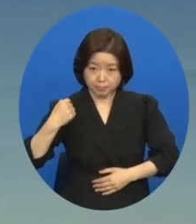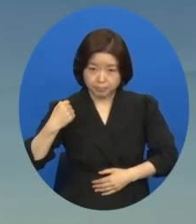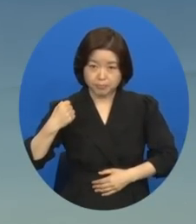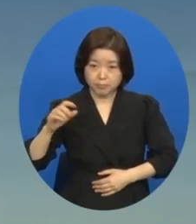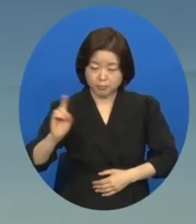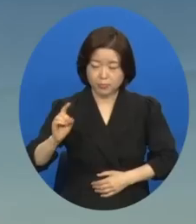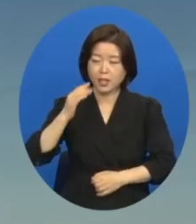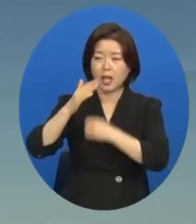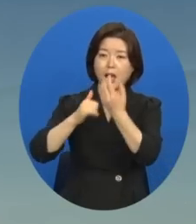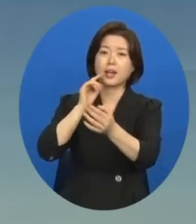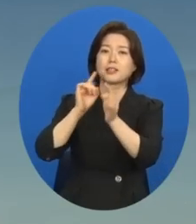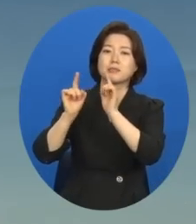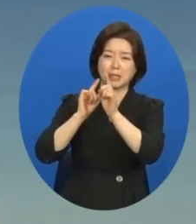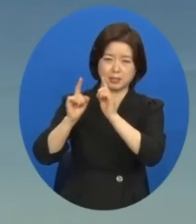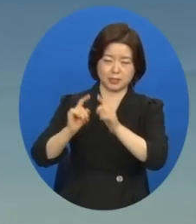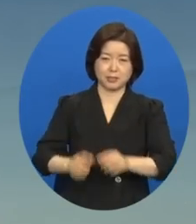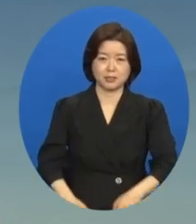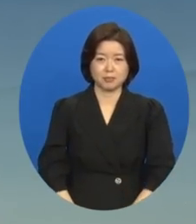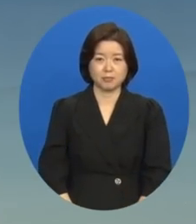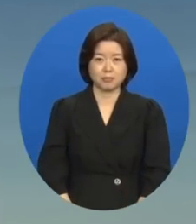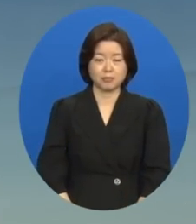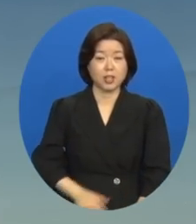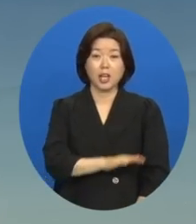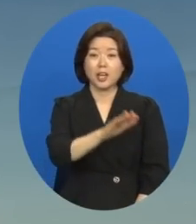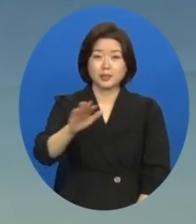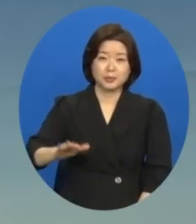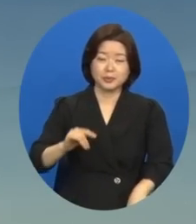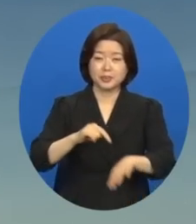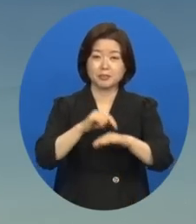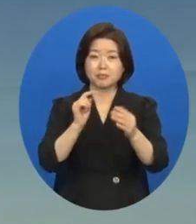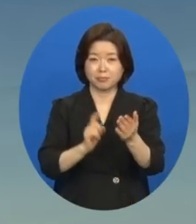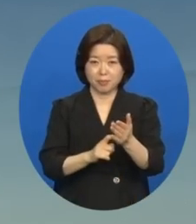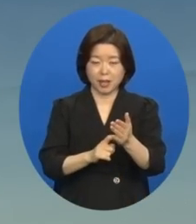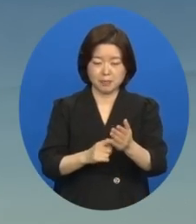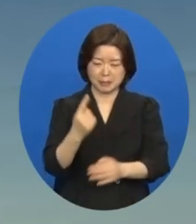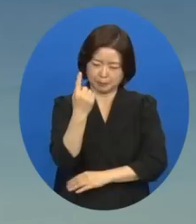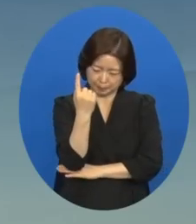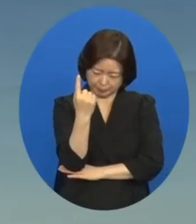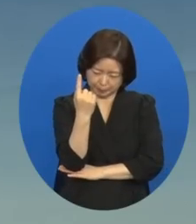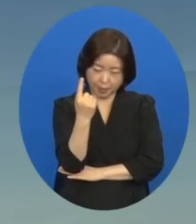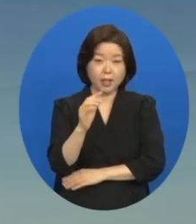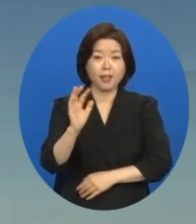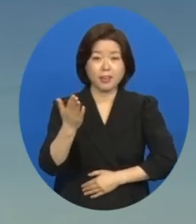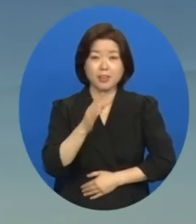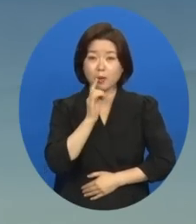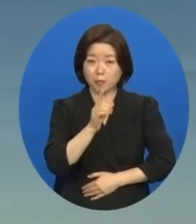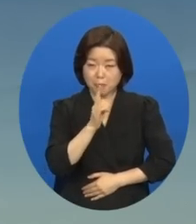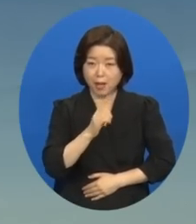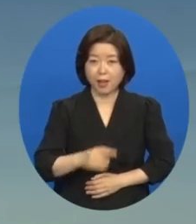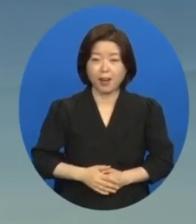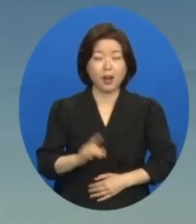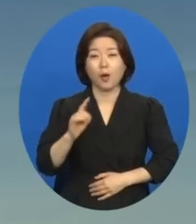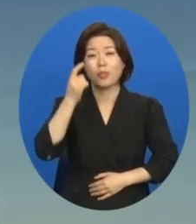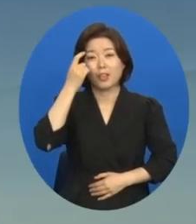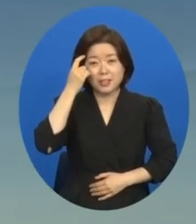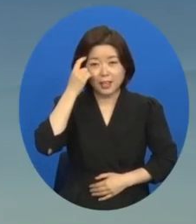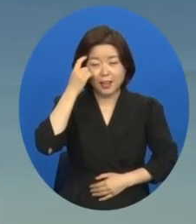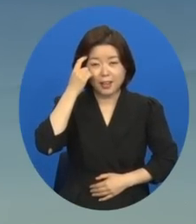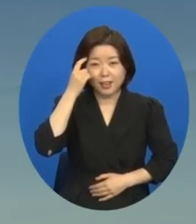말씀이에요. 우리는요, 흔히 우리의 마음을 지켜야 한다라고 말하면 어떻게